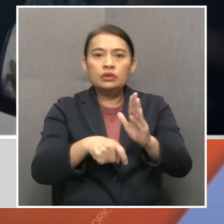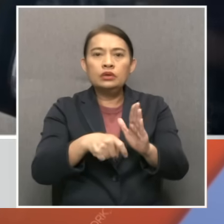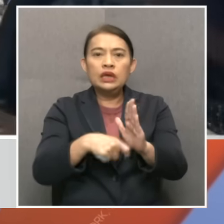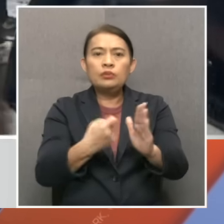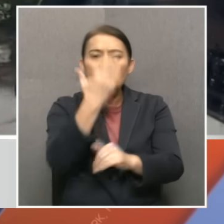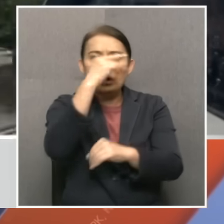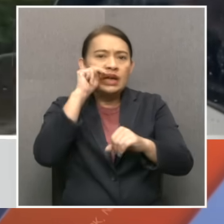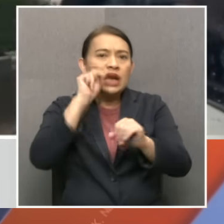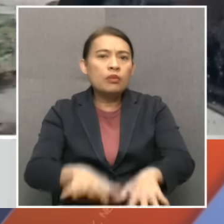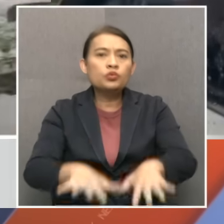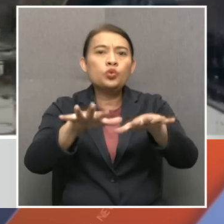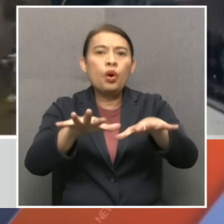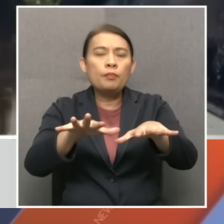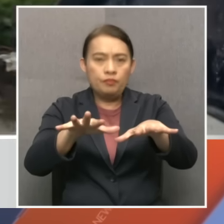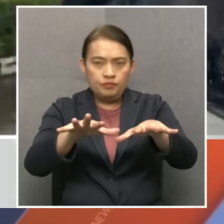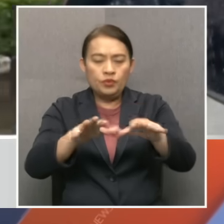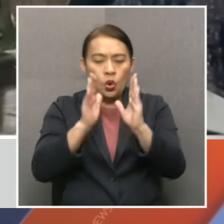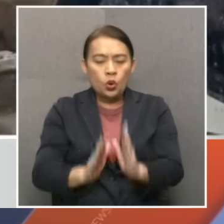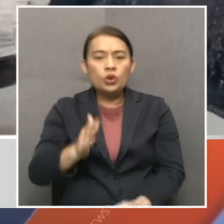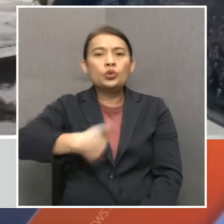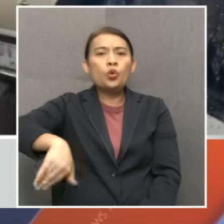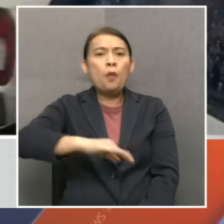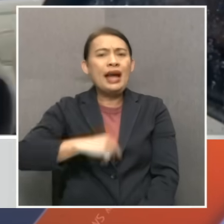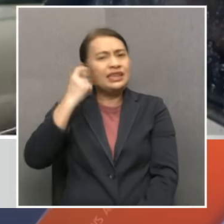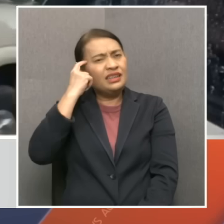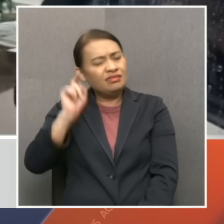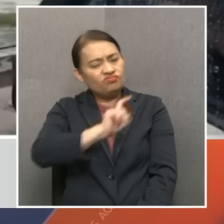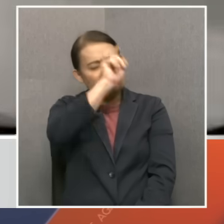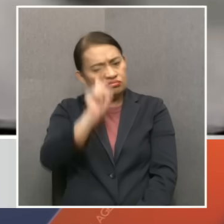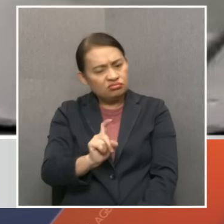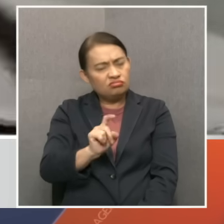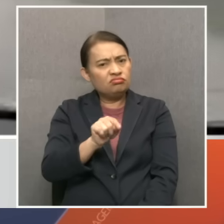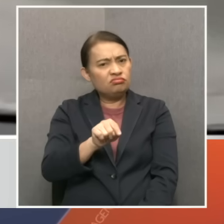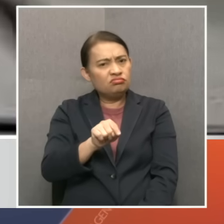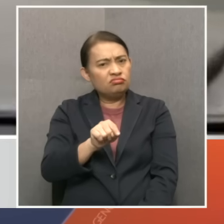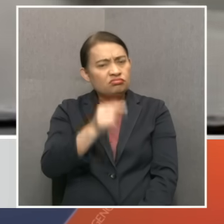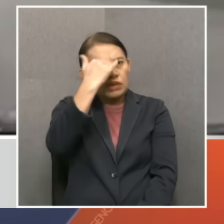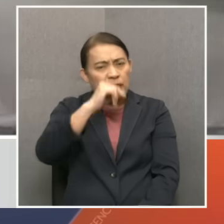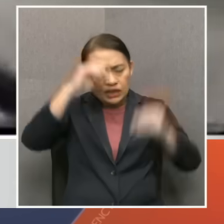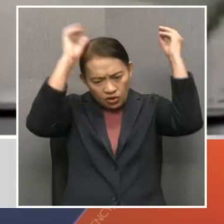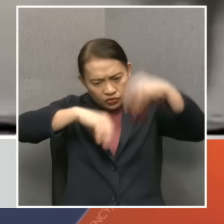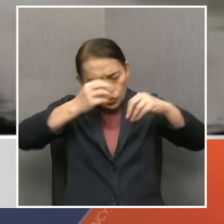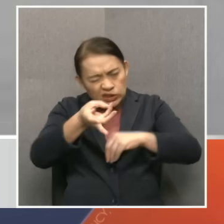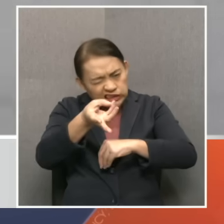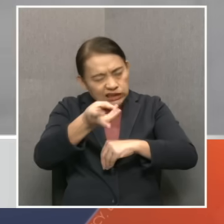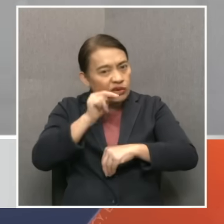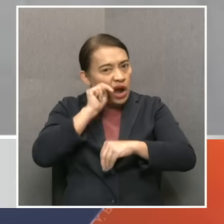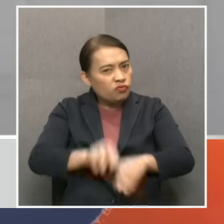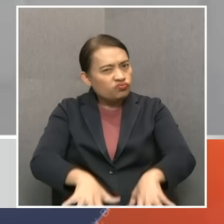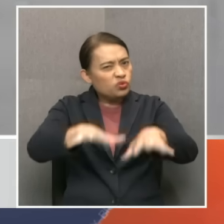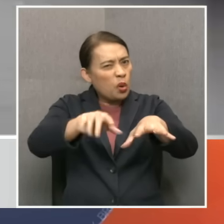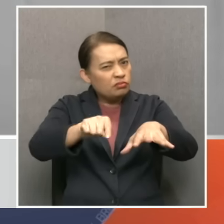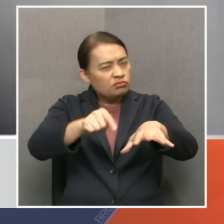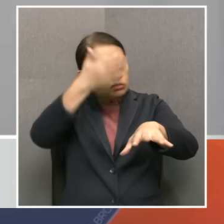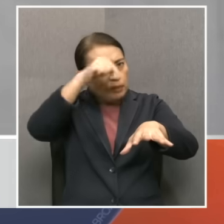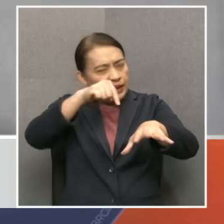ห็นไหมเนี่ยก็มีหลายคนตั้งคำถามเนี่ยเยอะเลยว่าเอ๊ะทำไมฝนตกนิดเดียวเองน้ำก็ท่วมแล้วก็คือน้อยกว่าค่าเฉลี่ยหมายความว่ามัน